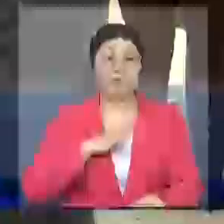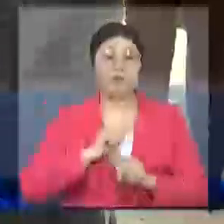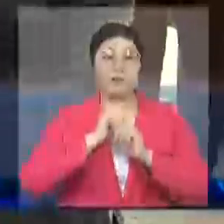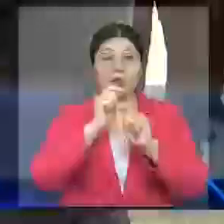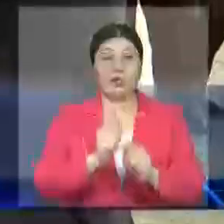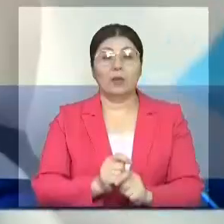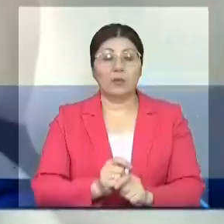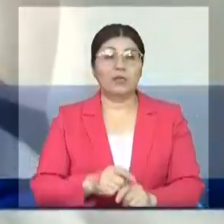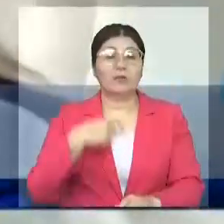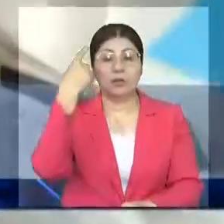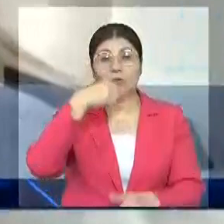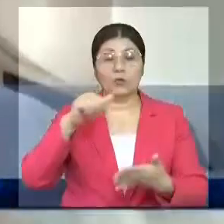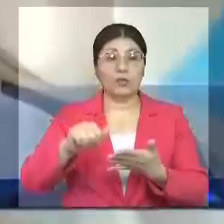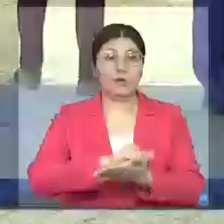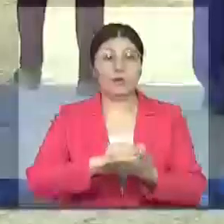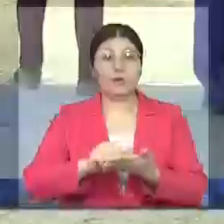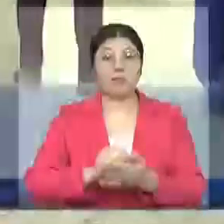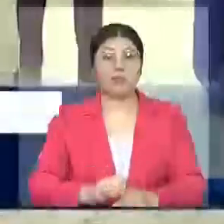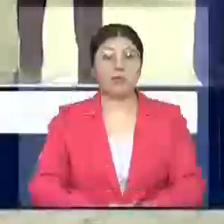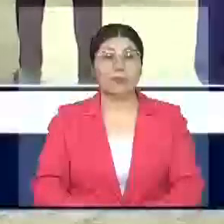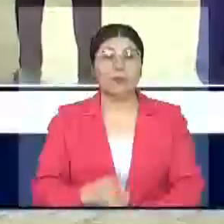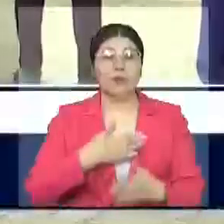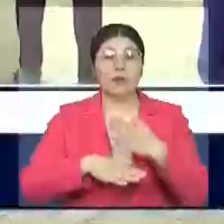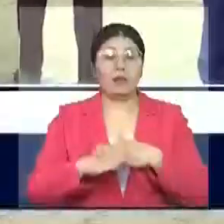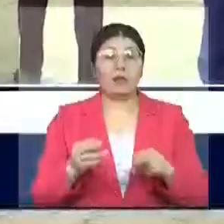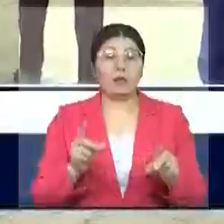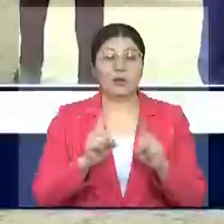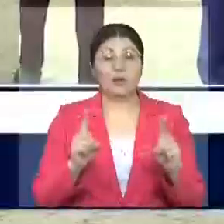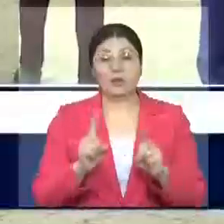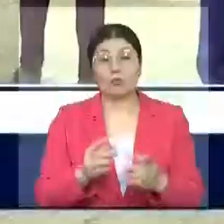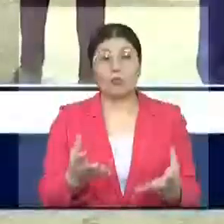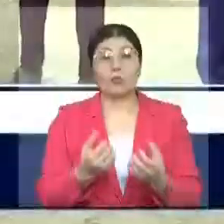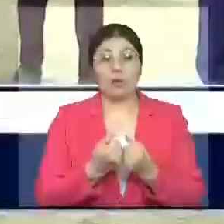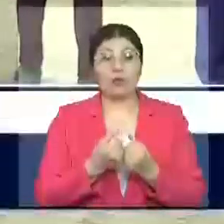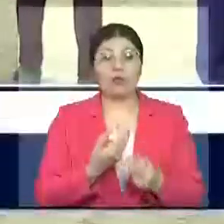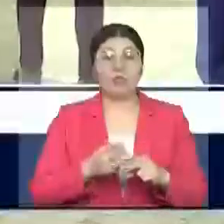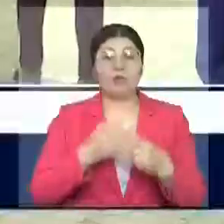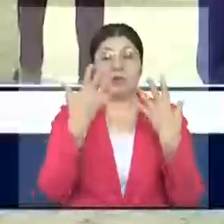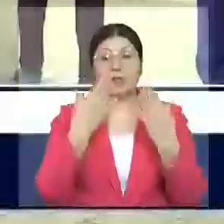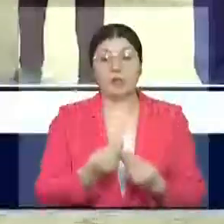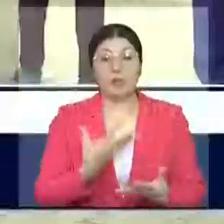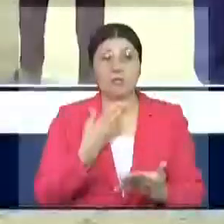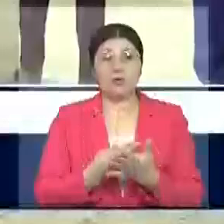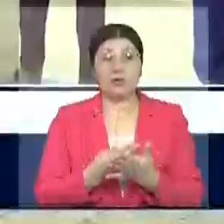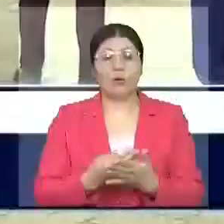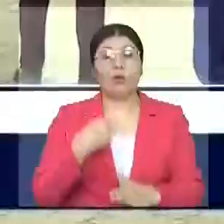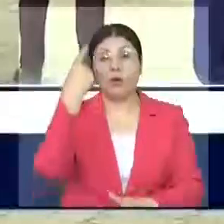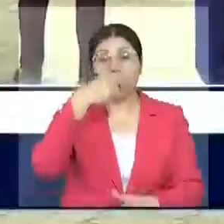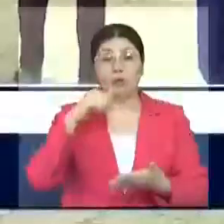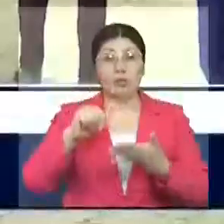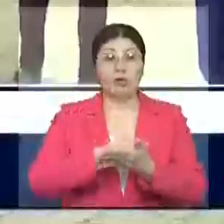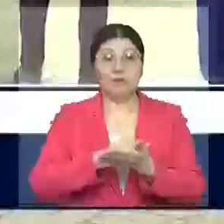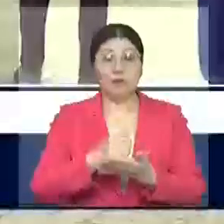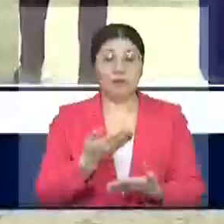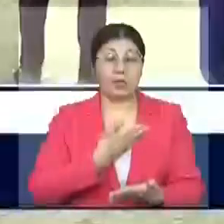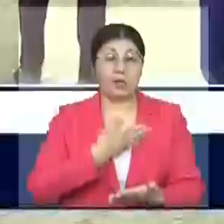удостоверения личности молодым анм Я очень рада то что получила в этот знаменательный день своё удостоверение личности и